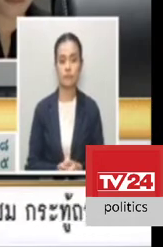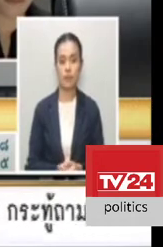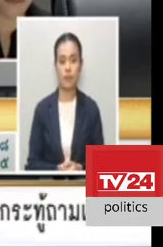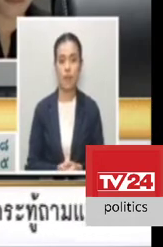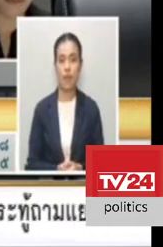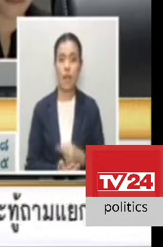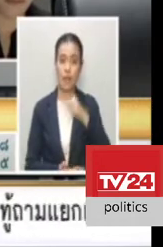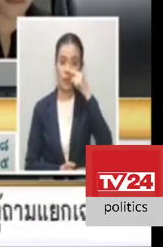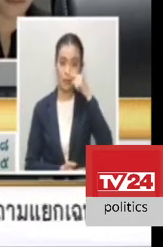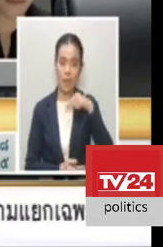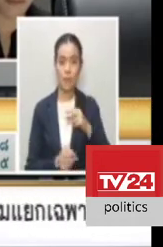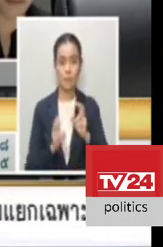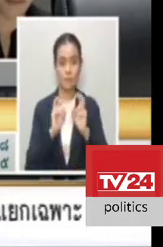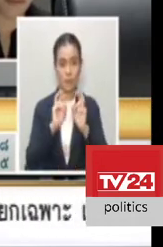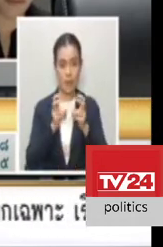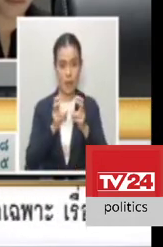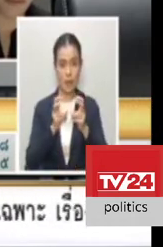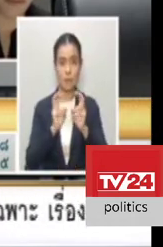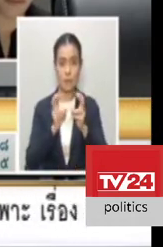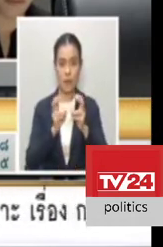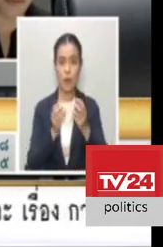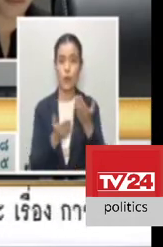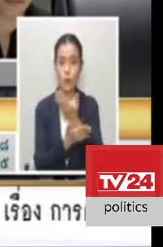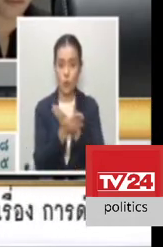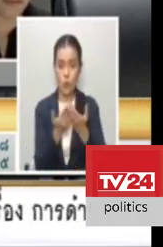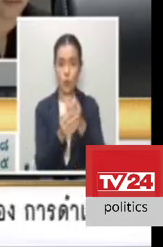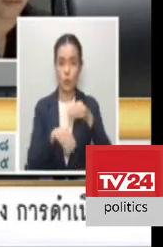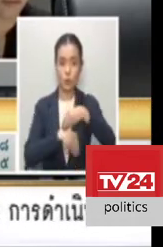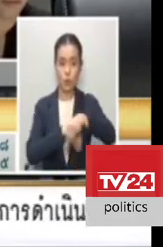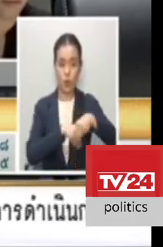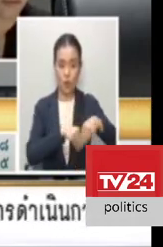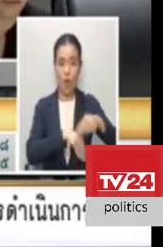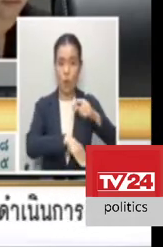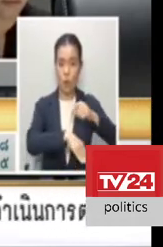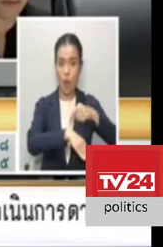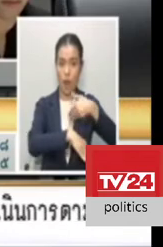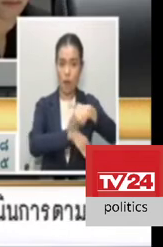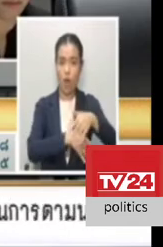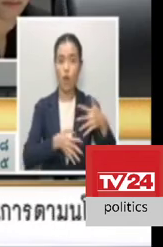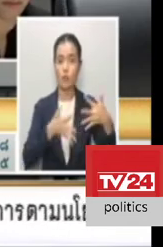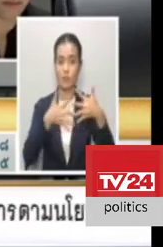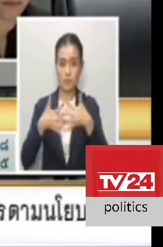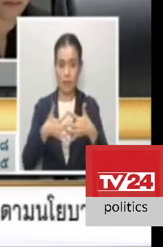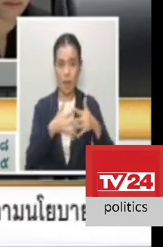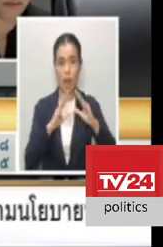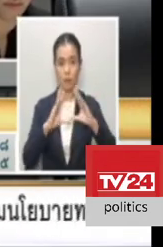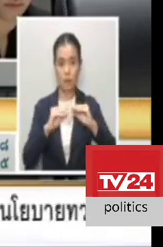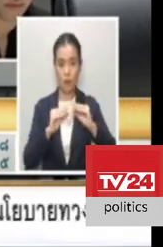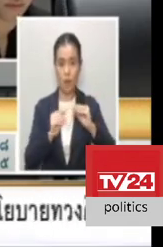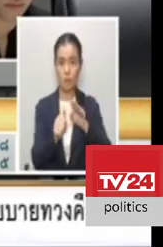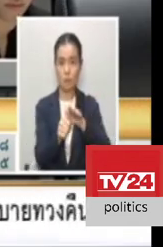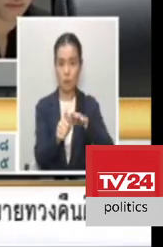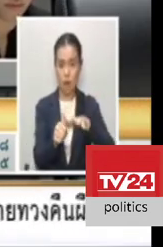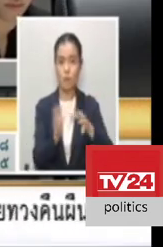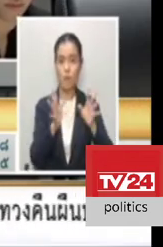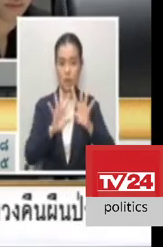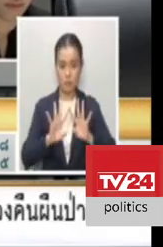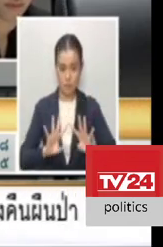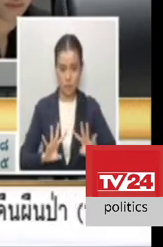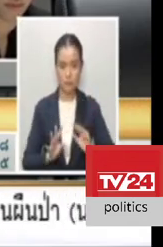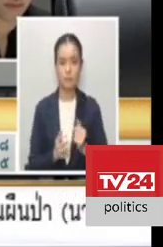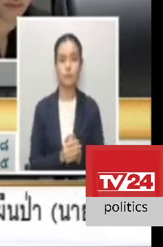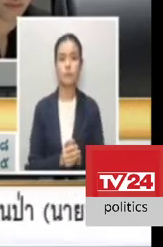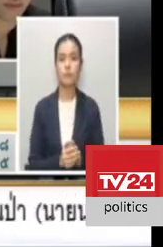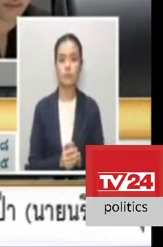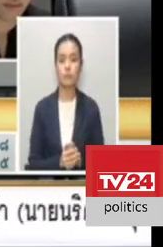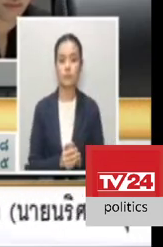ได้หยิบยกประเด็นนี้นะคะหารือทวิภาคีนอกรอบกับสหรัฐในช่วงการประชุมสุดยอดอาเซียนโด